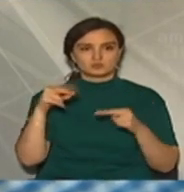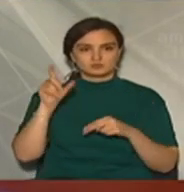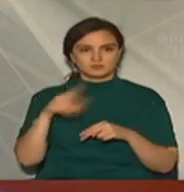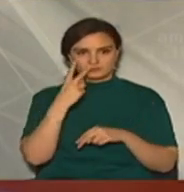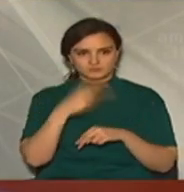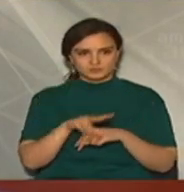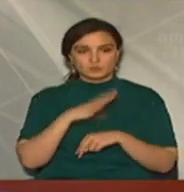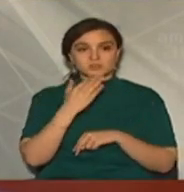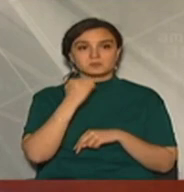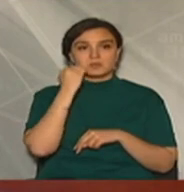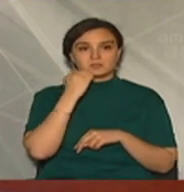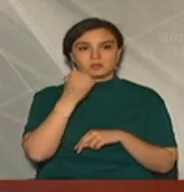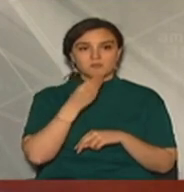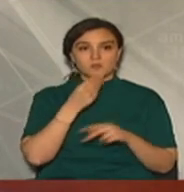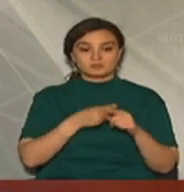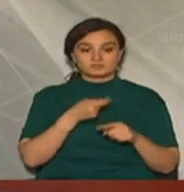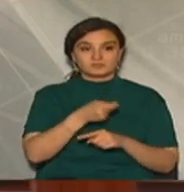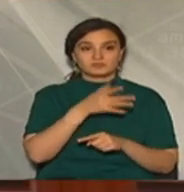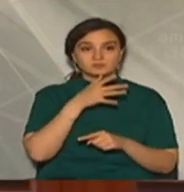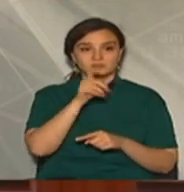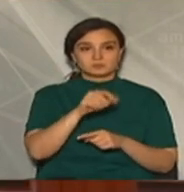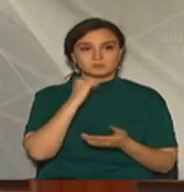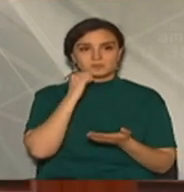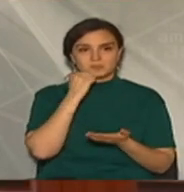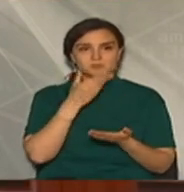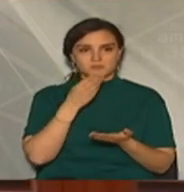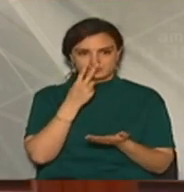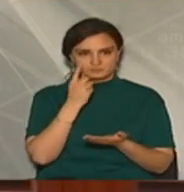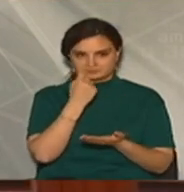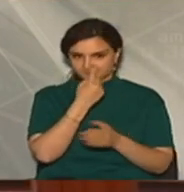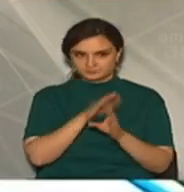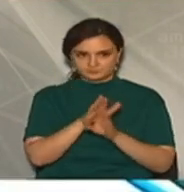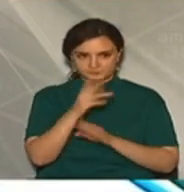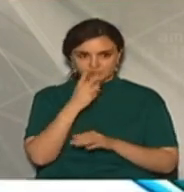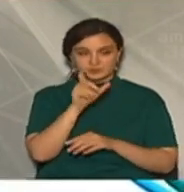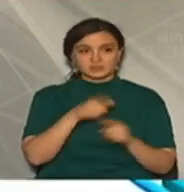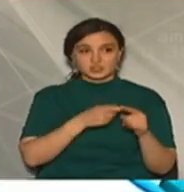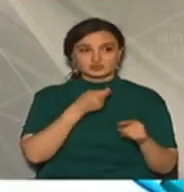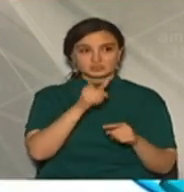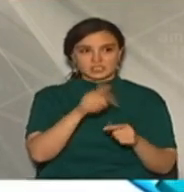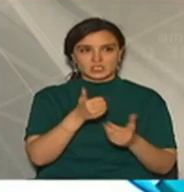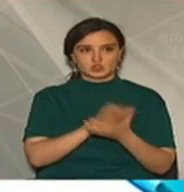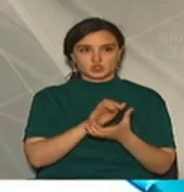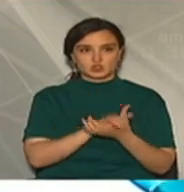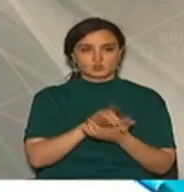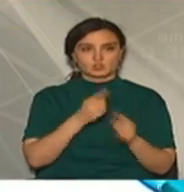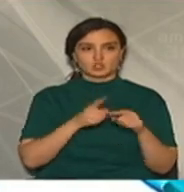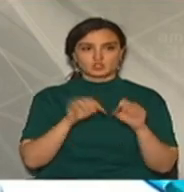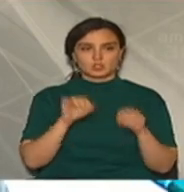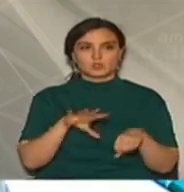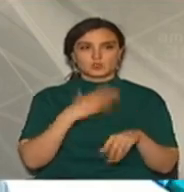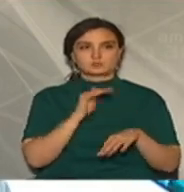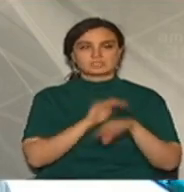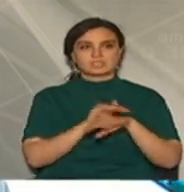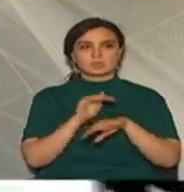დაჭრილის ბებია და ბაბუა იმყოფებოდნენ და ასევე ის თავად დაჭრილს კარგად იცნობდა და ის შეიძლება იყოს გარკვეული საფრთხე